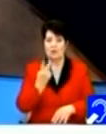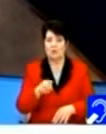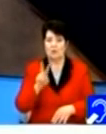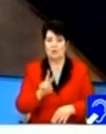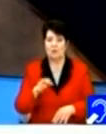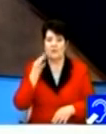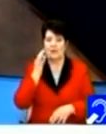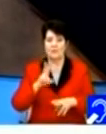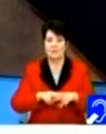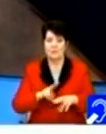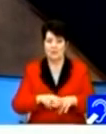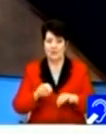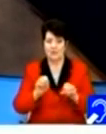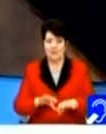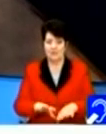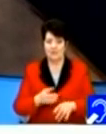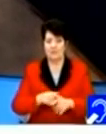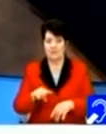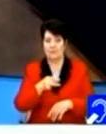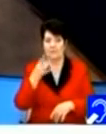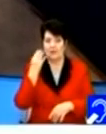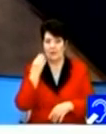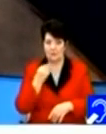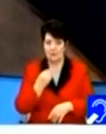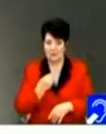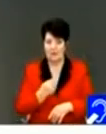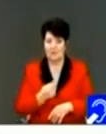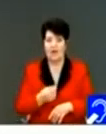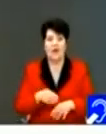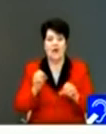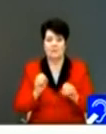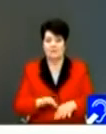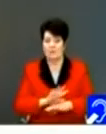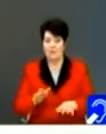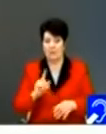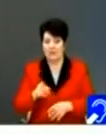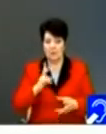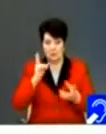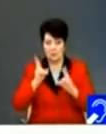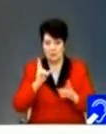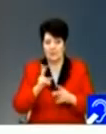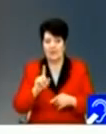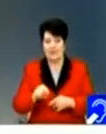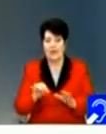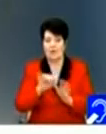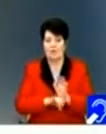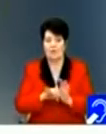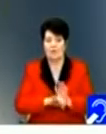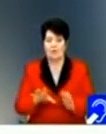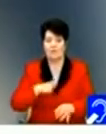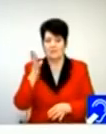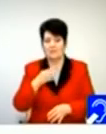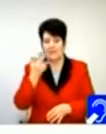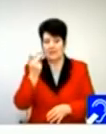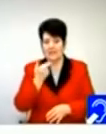22 de ani de pușcărie într-un penitenciar din Republica Moldova. Sentința nu este pentru calitatea tunsorii, ci pentru un omor comis în Italia, dar